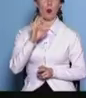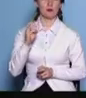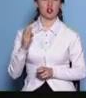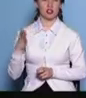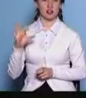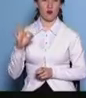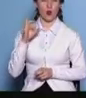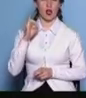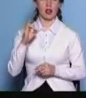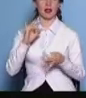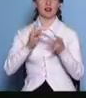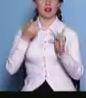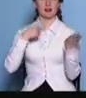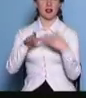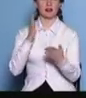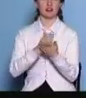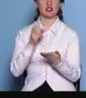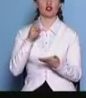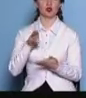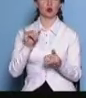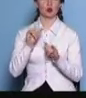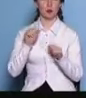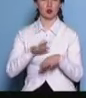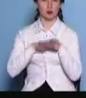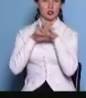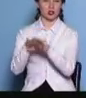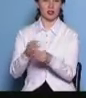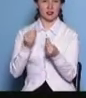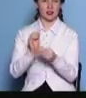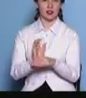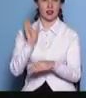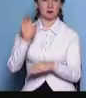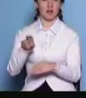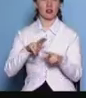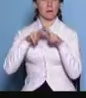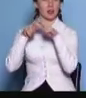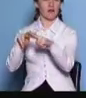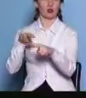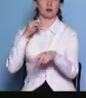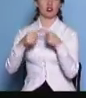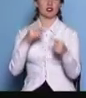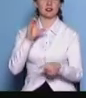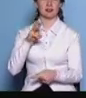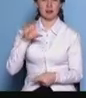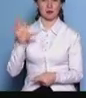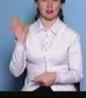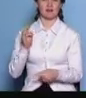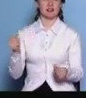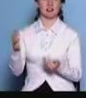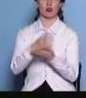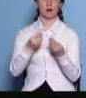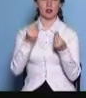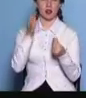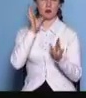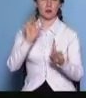Реквизиты размещены на официальном сайте главы и правительства республики. Деньги можно отправить как переводом, так и через СМС. Все собранные средства будут